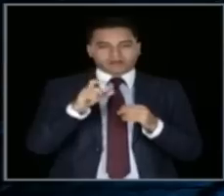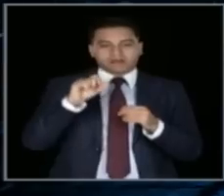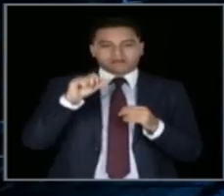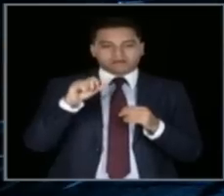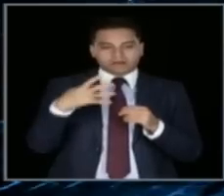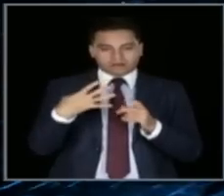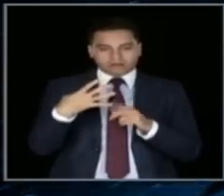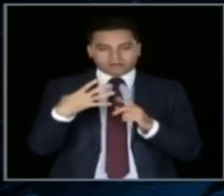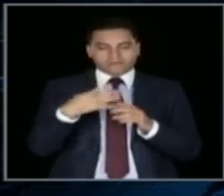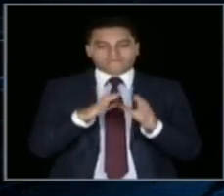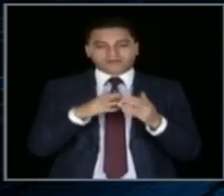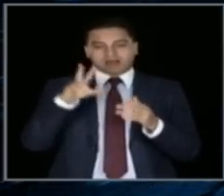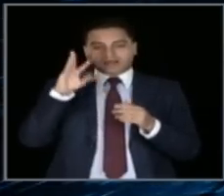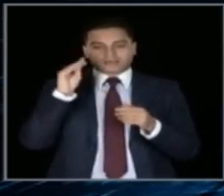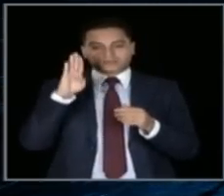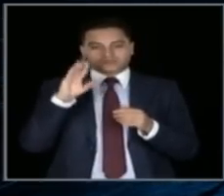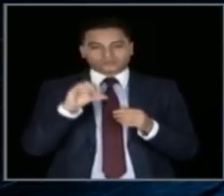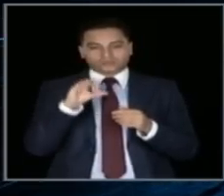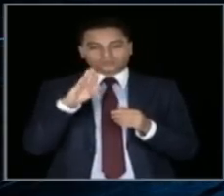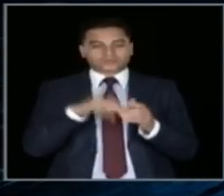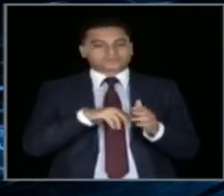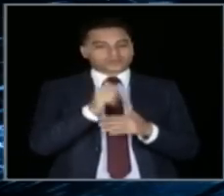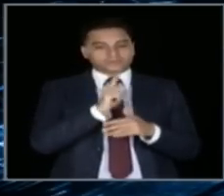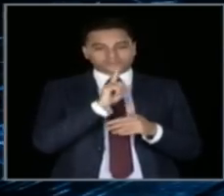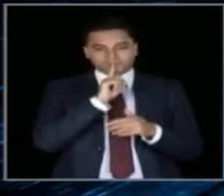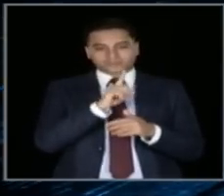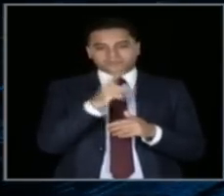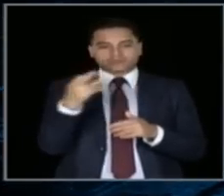صحيحة. الهكسوس في المركز الرابع مفيش نقاط و355